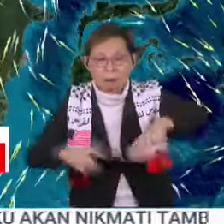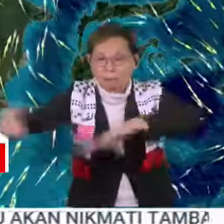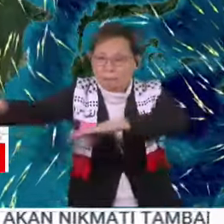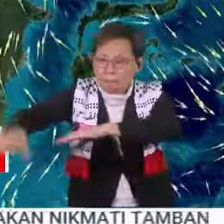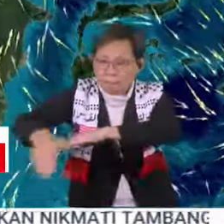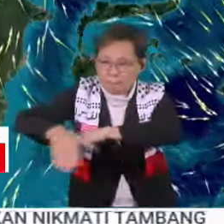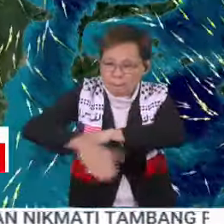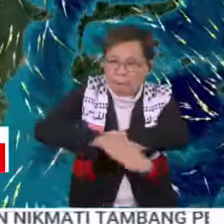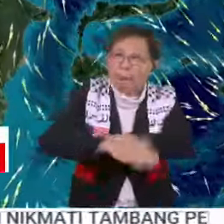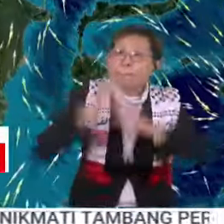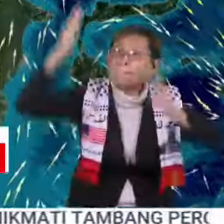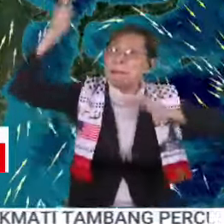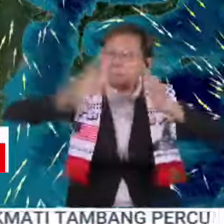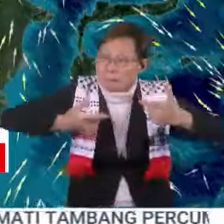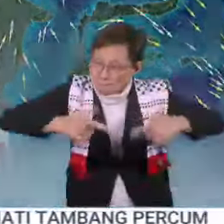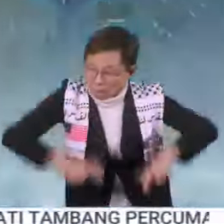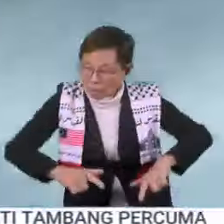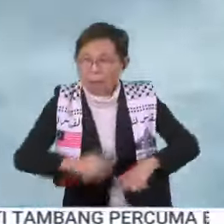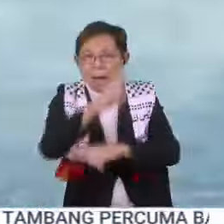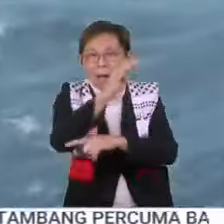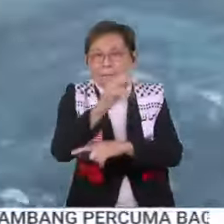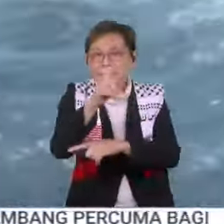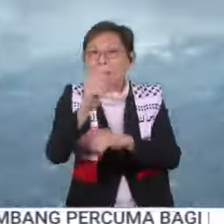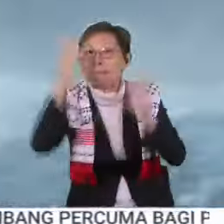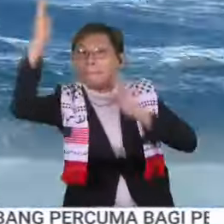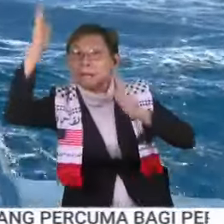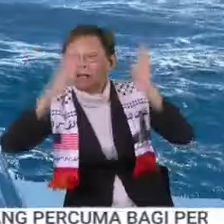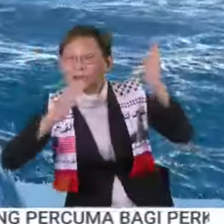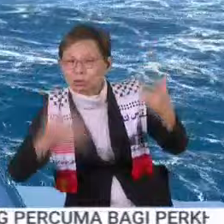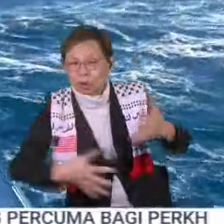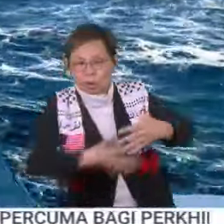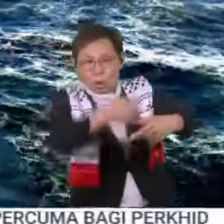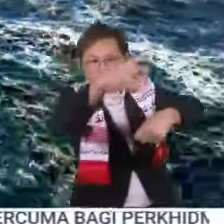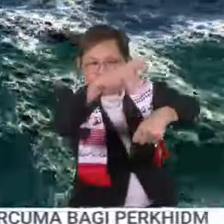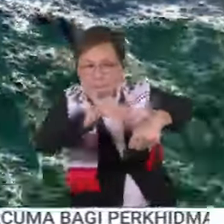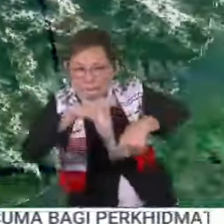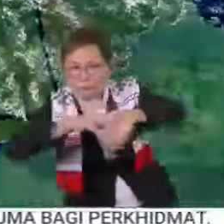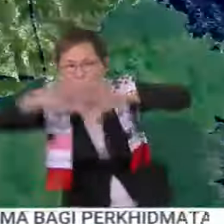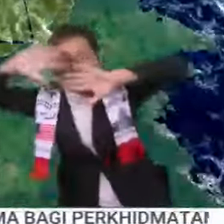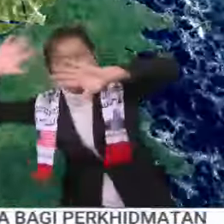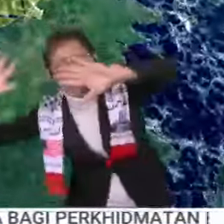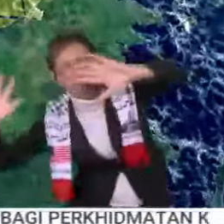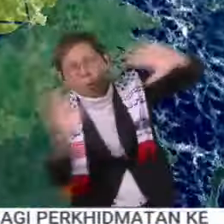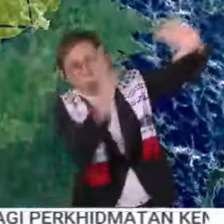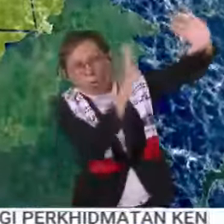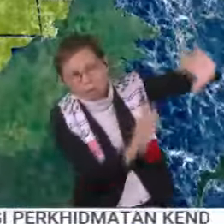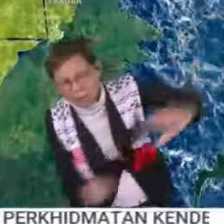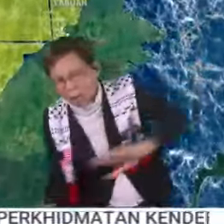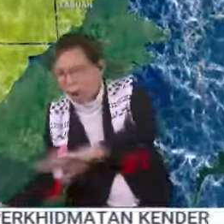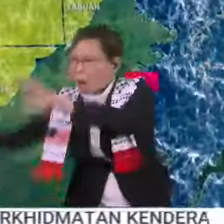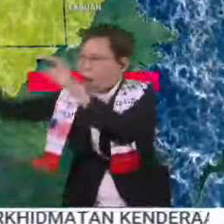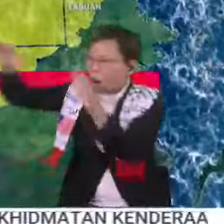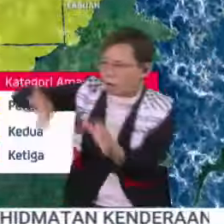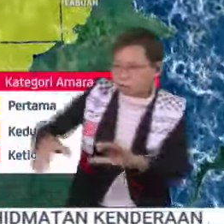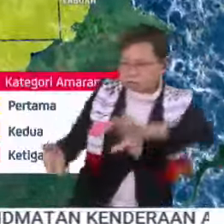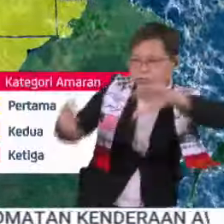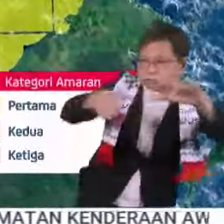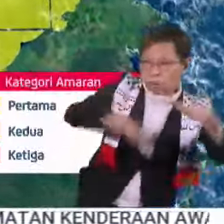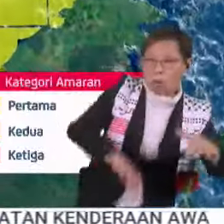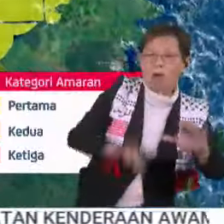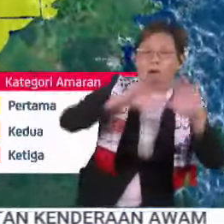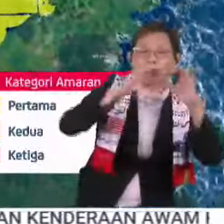perairan negara kita. Justeru itu, Met Malaysia telah mengeluarkan amaran angin kencang dan laut bergelora kategori